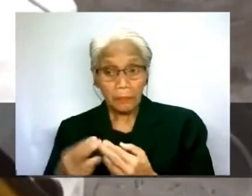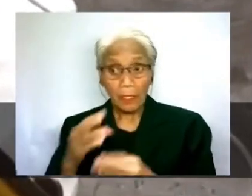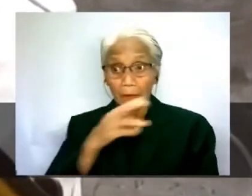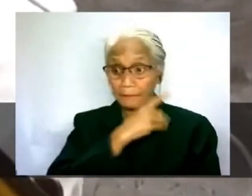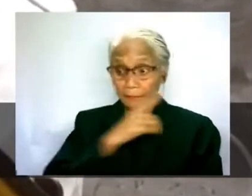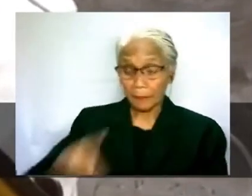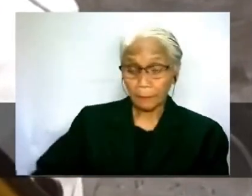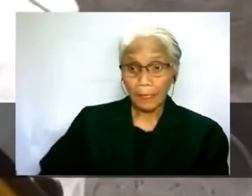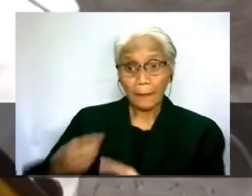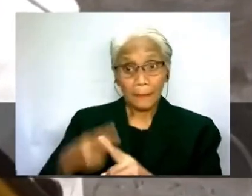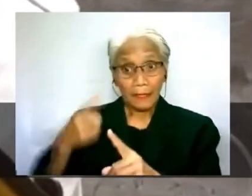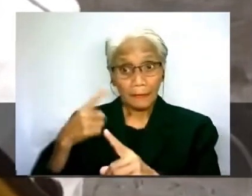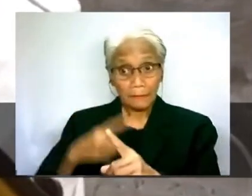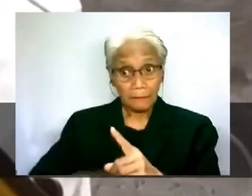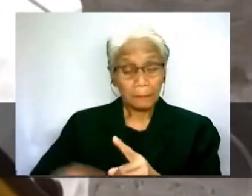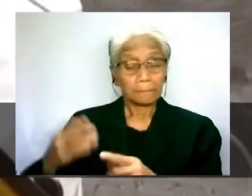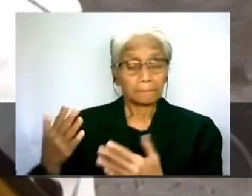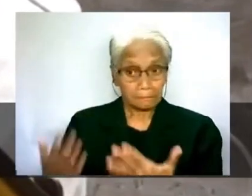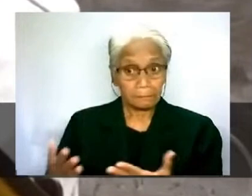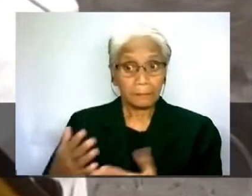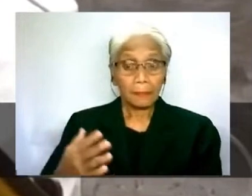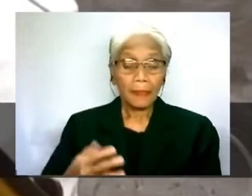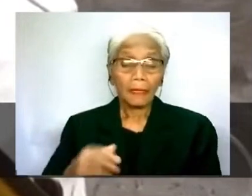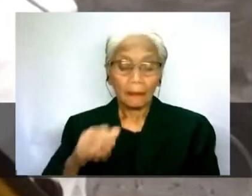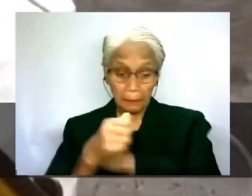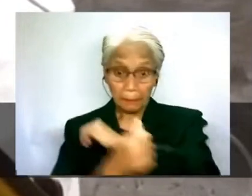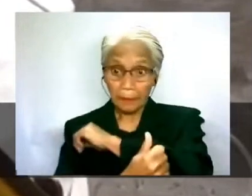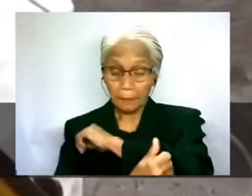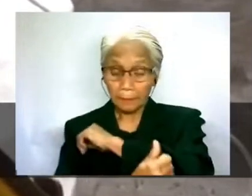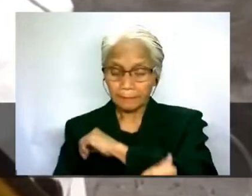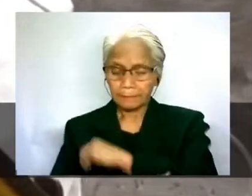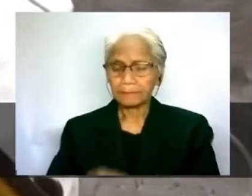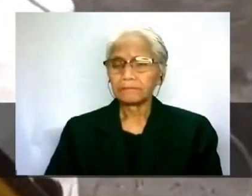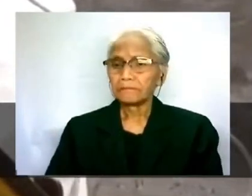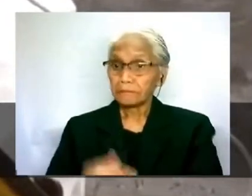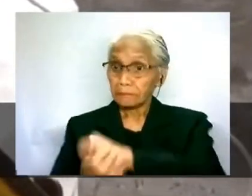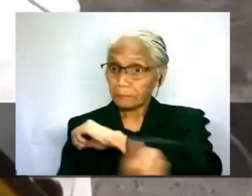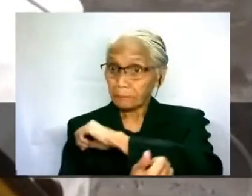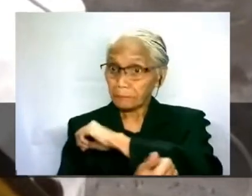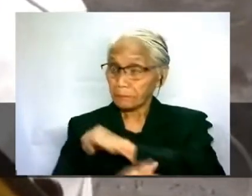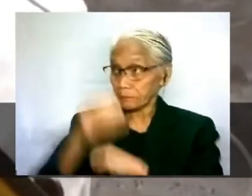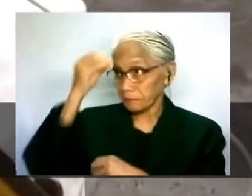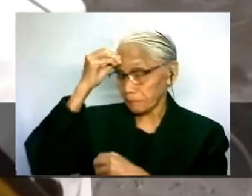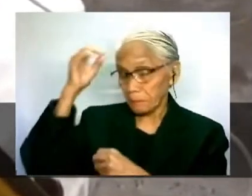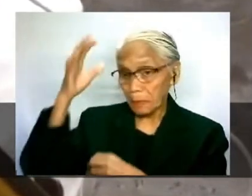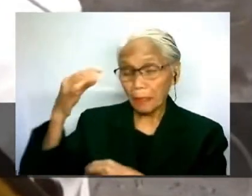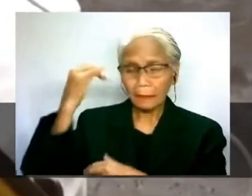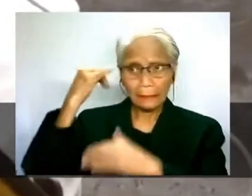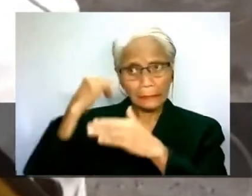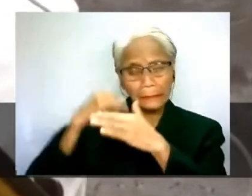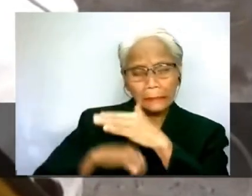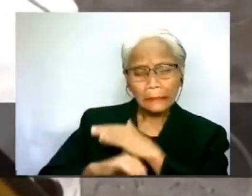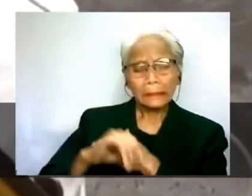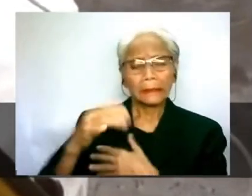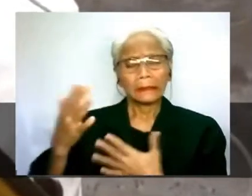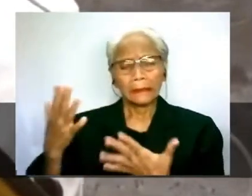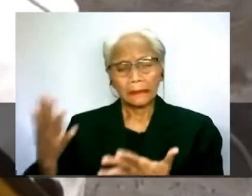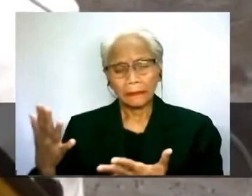ni Abraham. Si Abraham ang ama ni Isaak, si Isaak ang ama ni